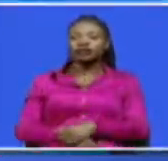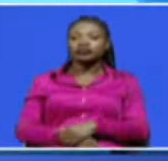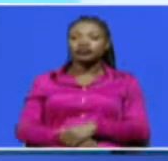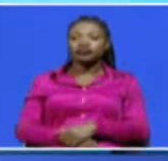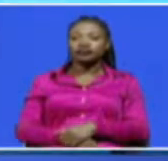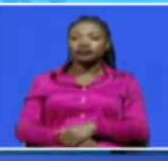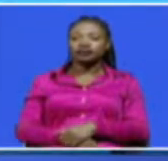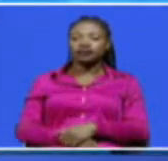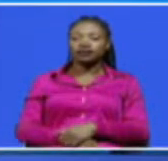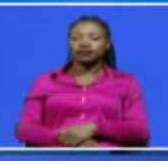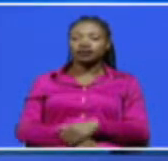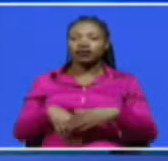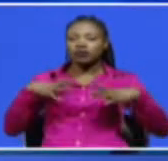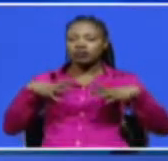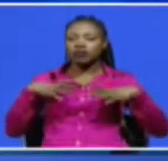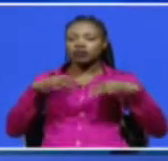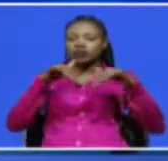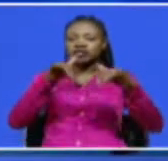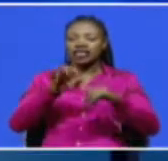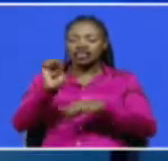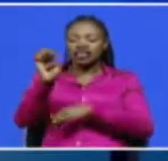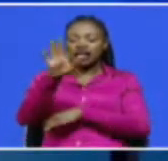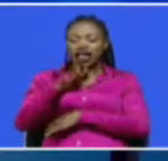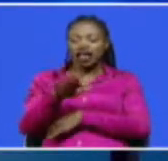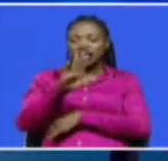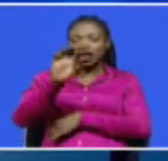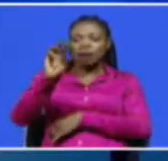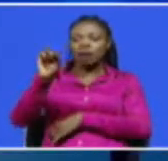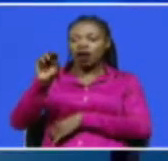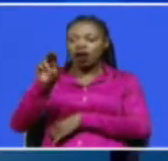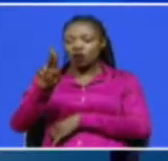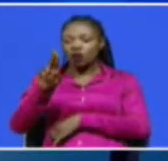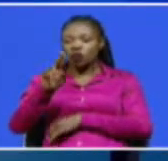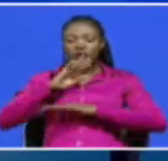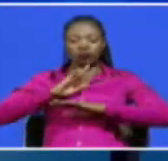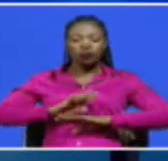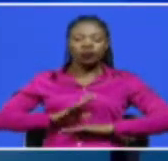The residents of the eastern side of Mau can now breathe a sigh of relief after the government